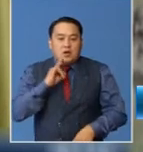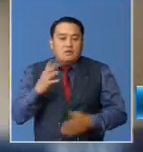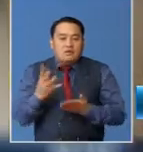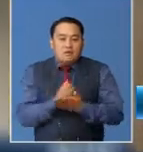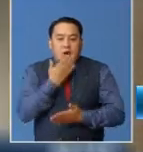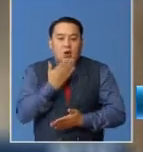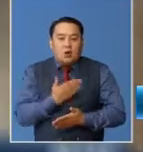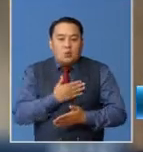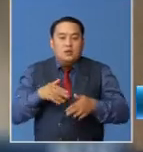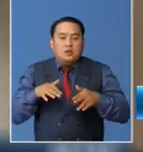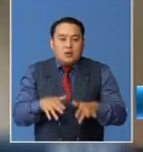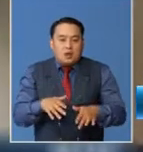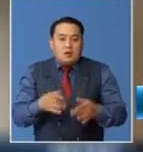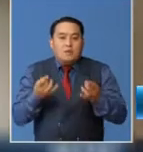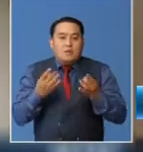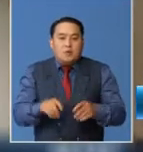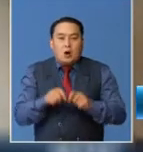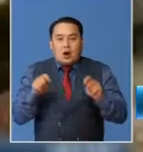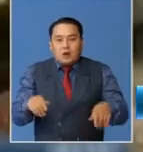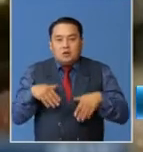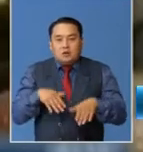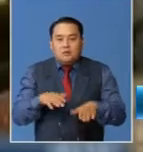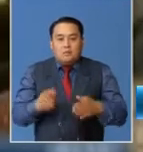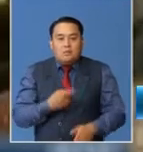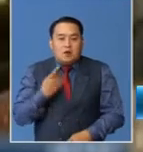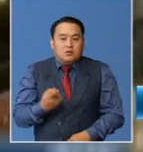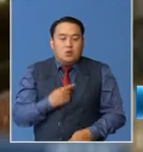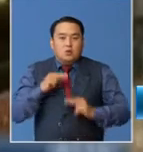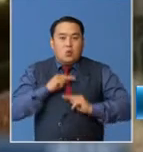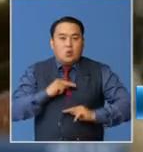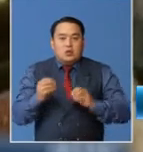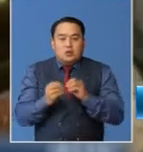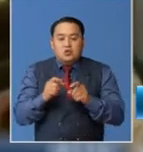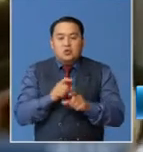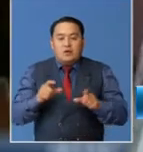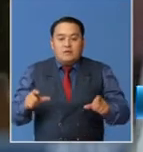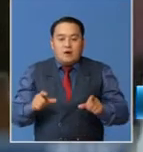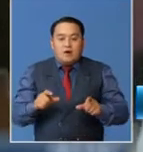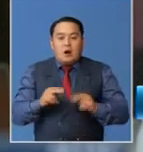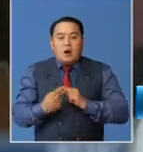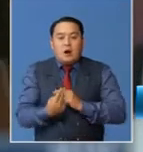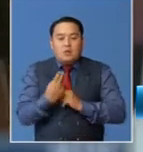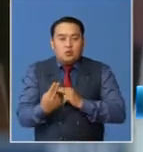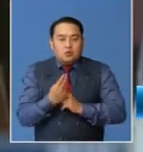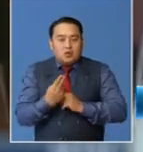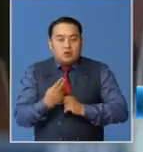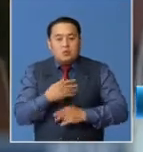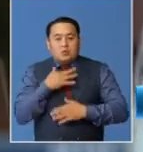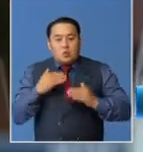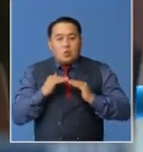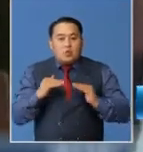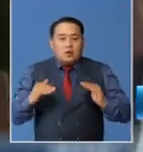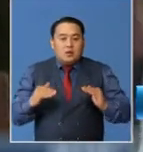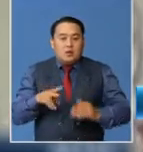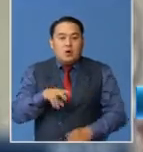для любимого дела. Она не просто открыла швейную мастерскую, в которой трудятся 10 человек. Она также обучает этому ремеслу многодетных